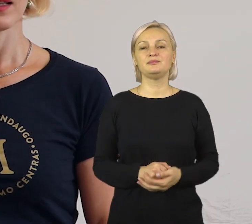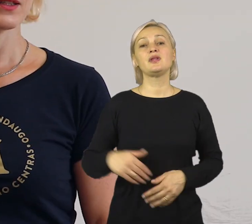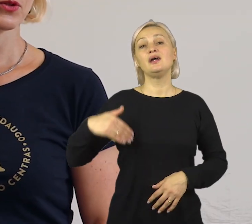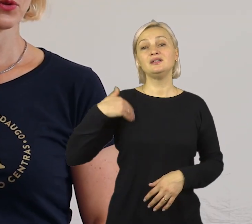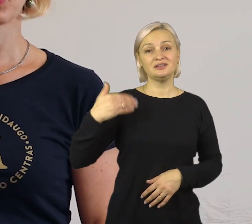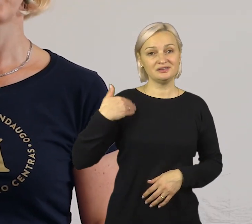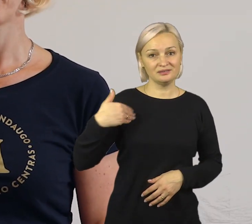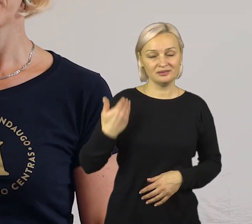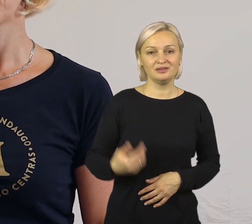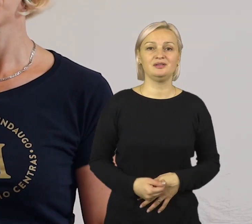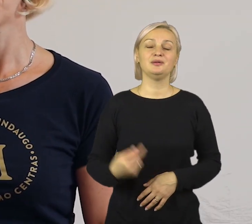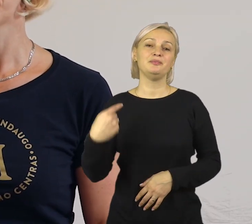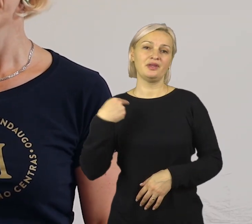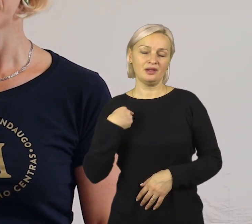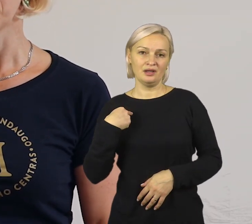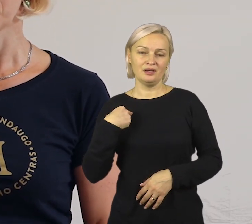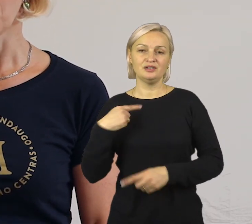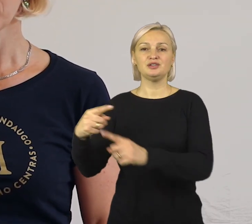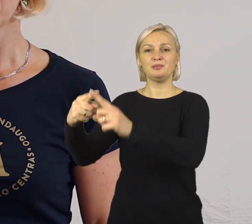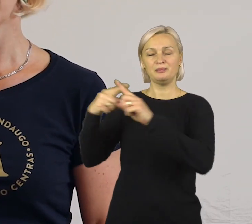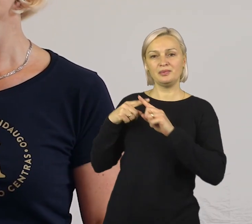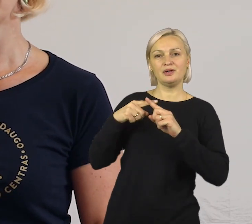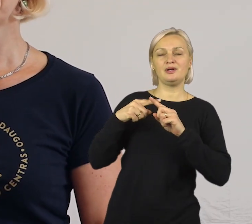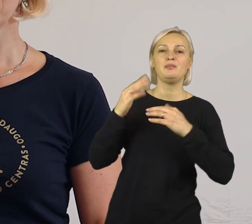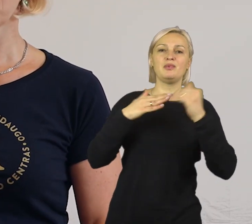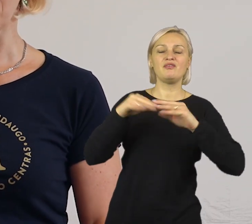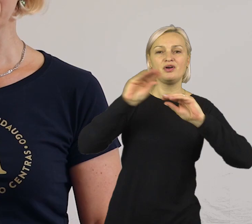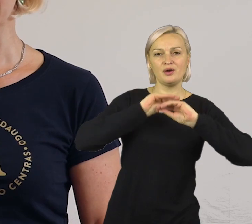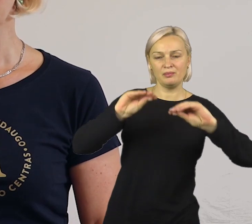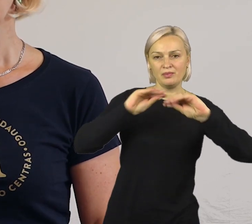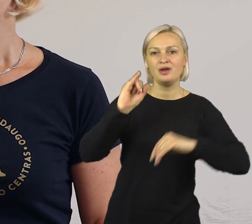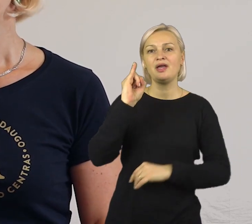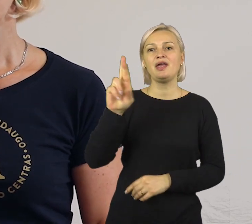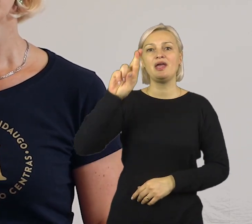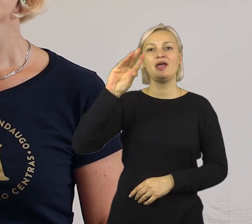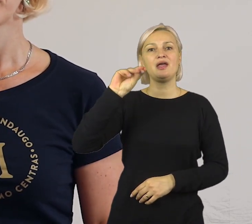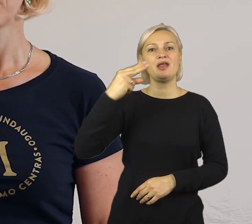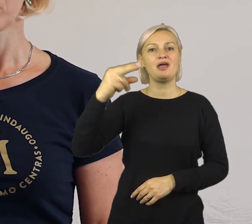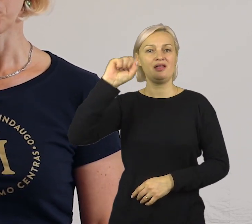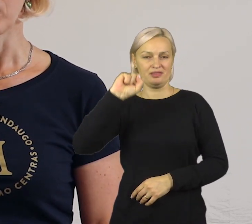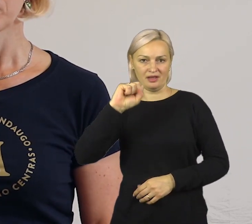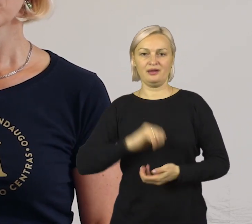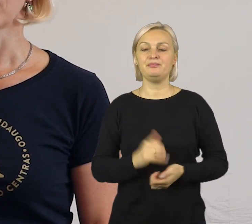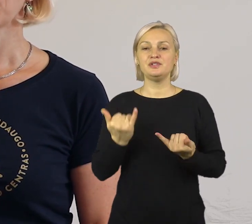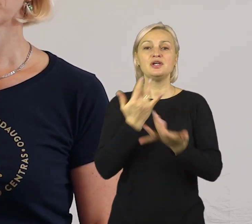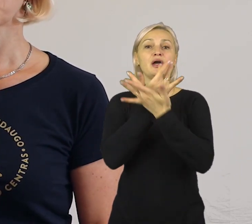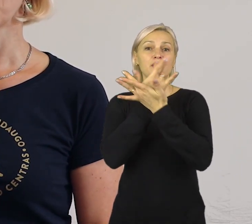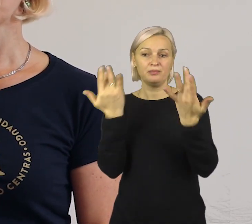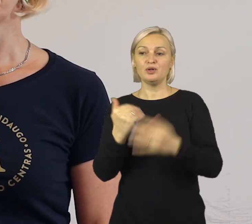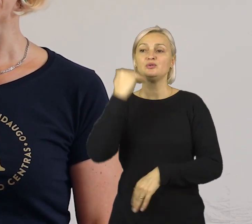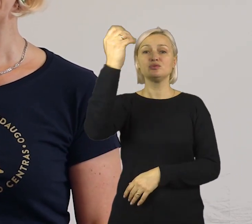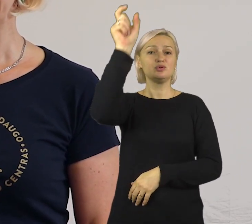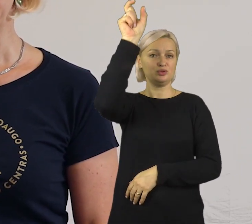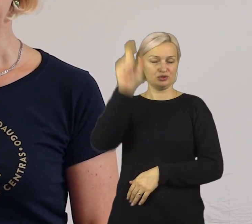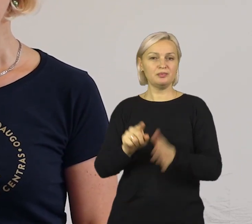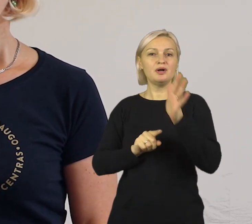Sveiki, esu paramedikų profesijos mokytoja Irena Malašauskenė. Šiandien aš pademonstruosiu suaugusio